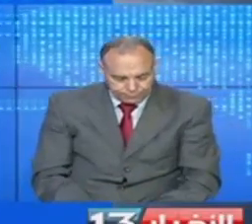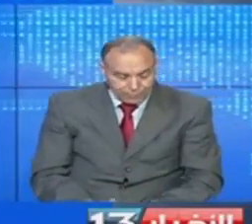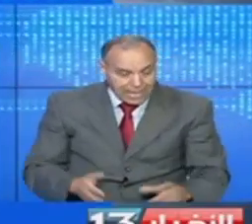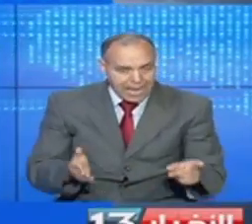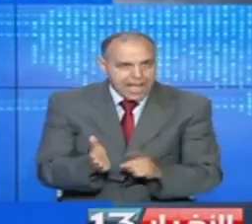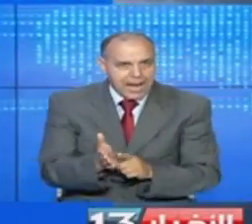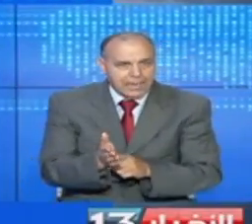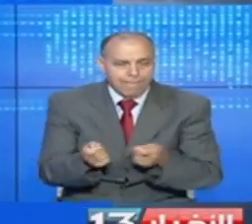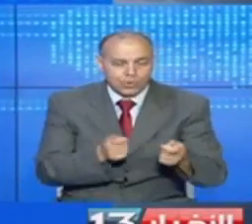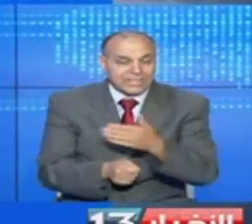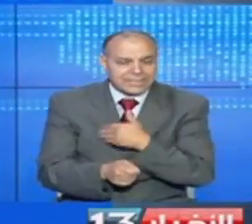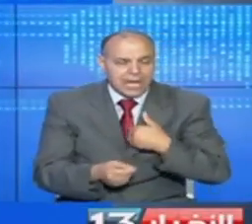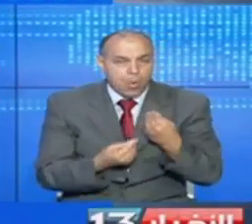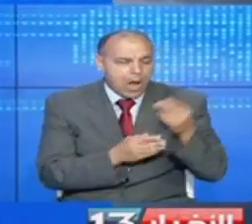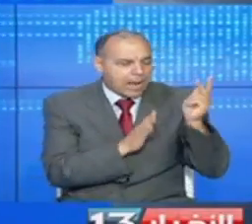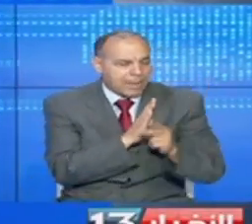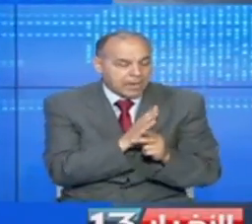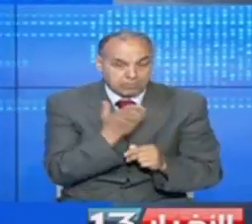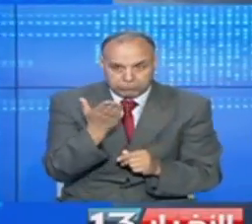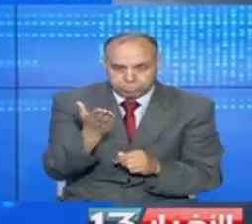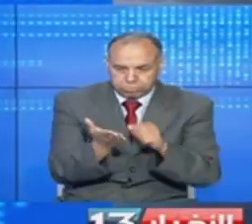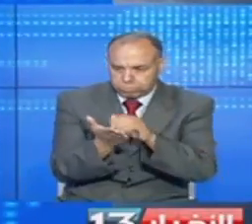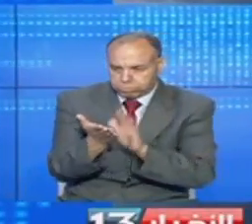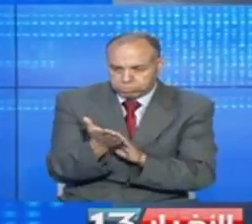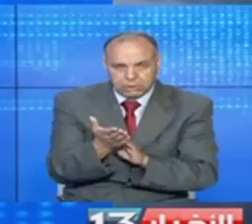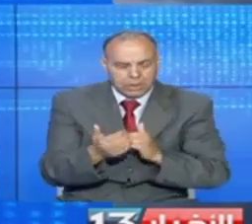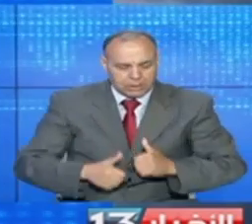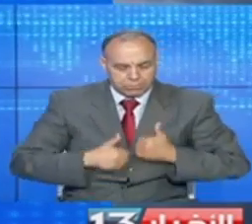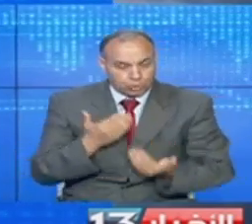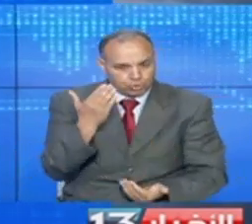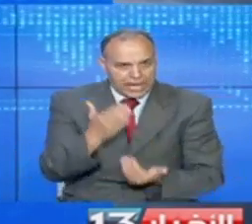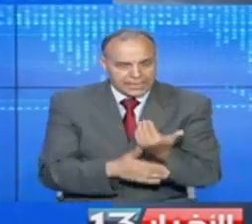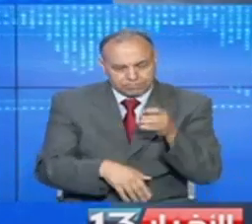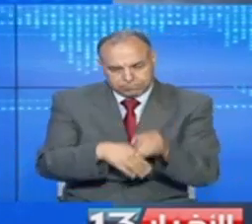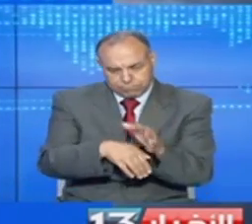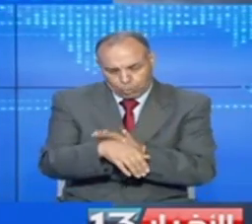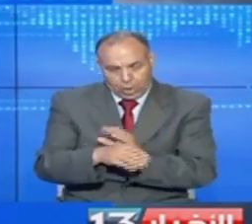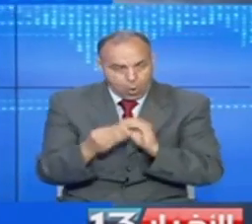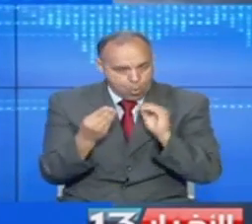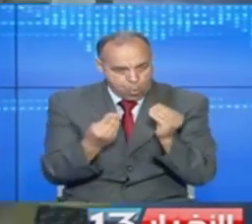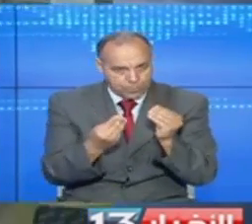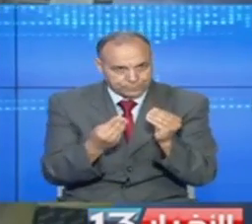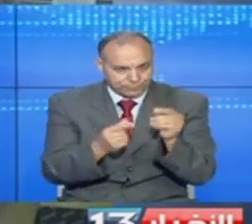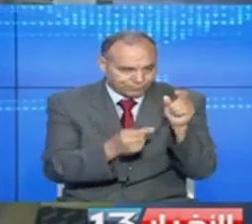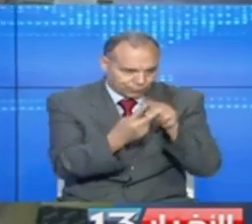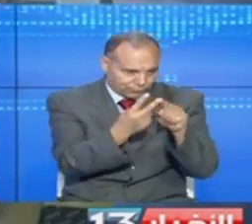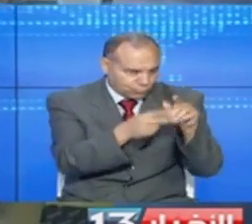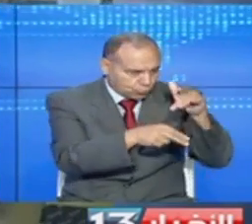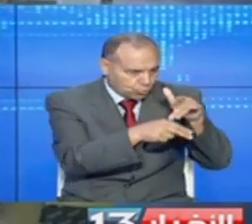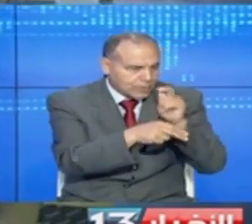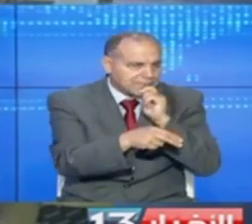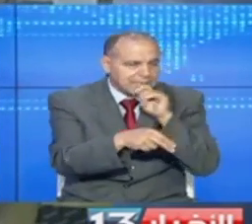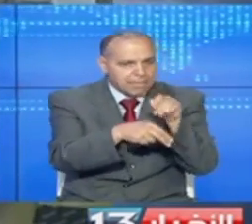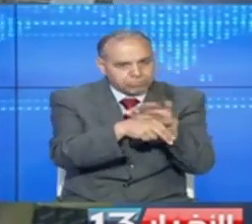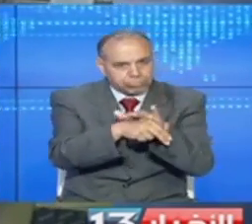أكد المدير الجهوي للصحة بقبلي جوهر المكني تسجيل حالة شفاء جديدة من الإصابة بفيروس كورونا من بين الحالتين اللتين لا